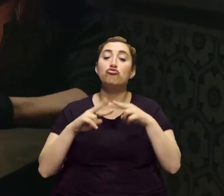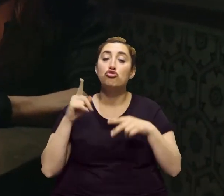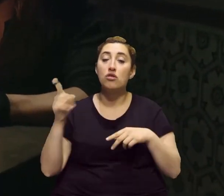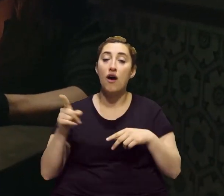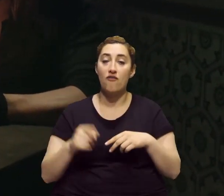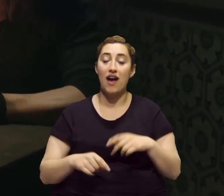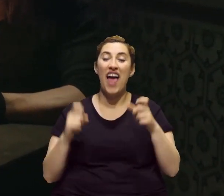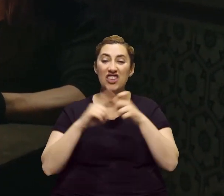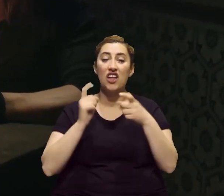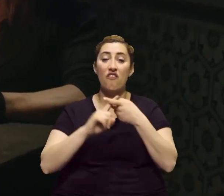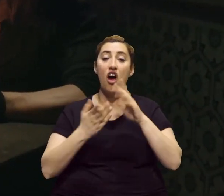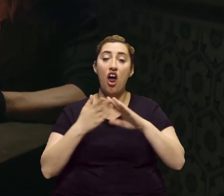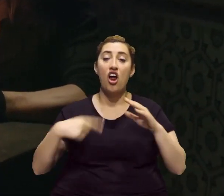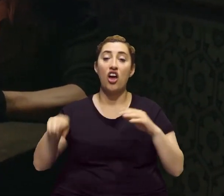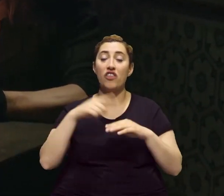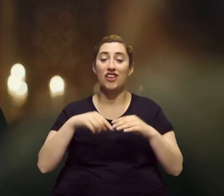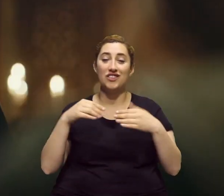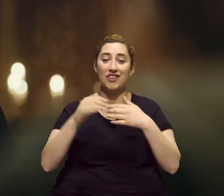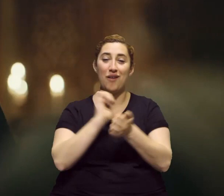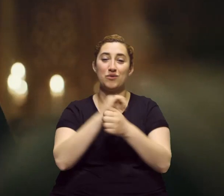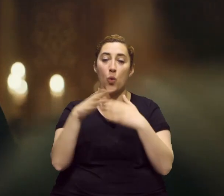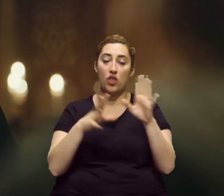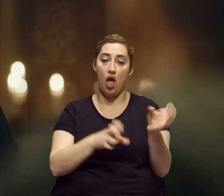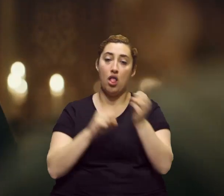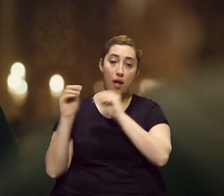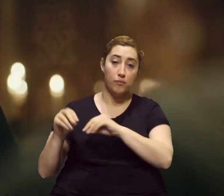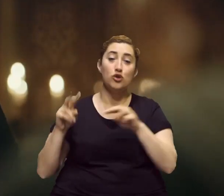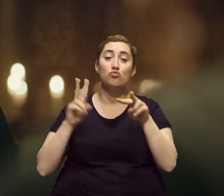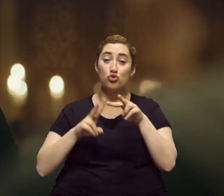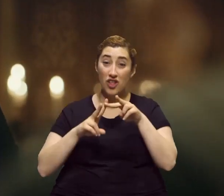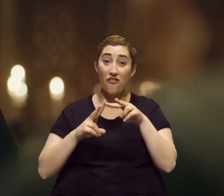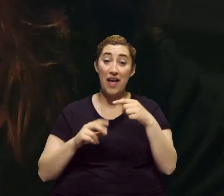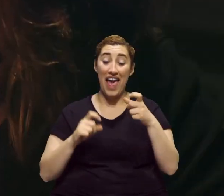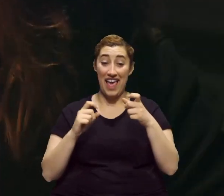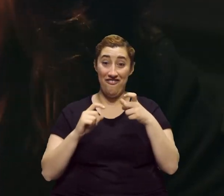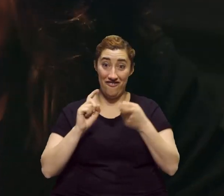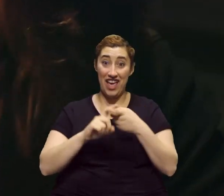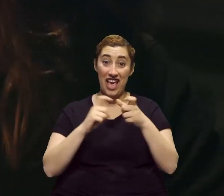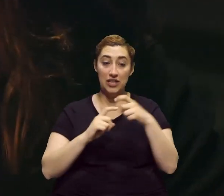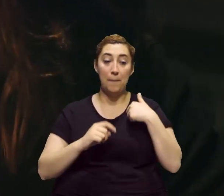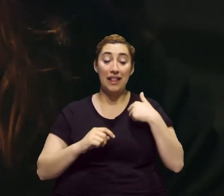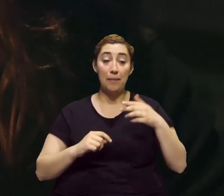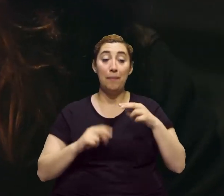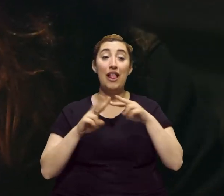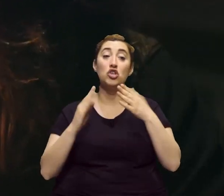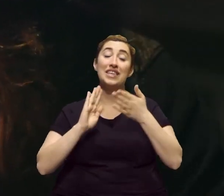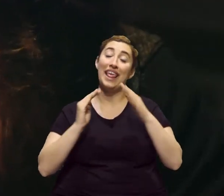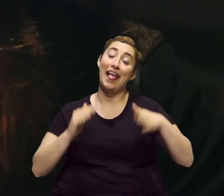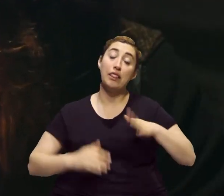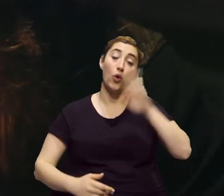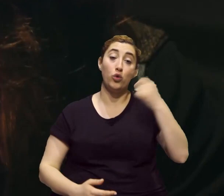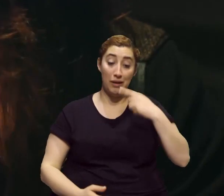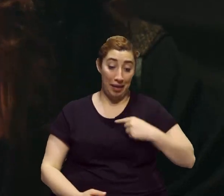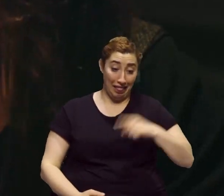Mustafa'ydı. Ejder ve arkadaşlarını hücreden çıkarttı. Mustafa Ejder'e benim İloş'un yanına götür dedi. Ben yan hücredeydim. Olup biten